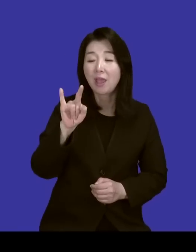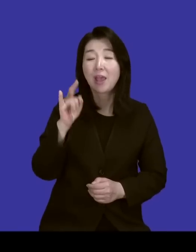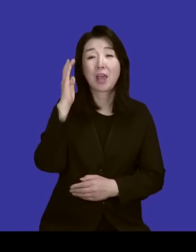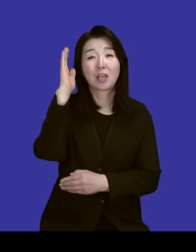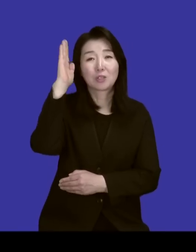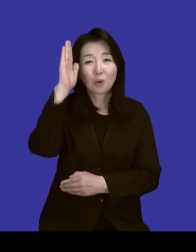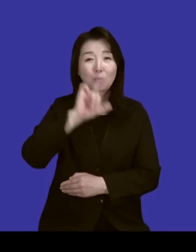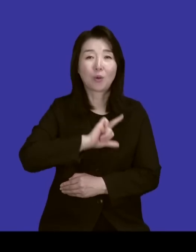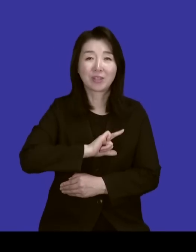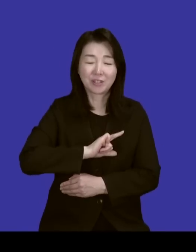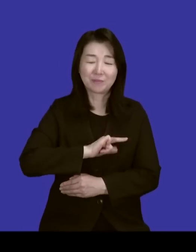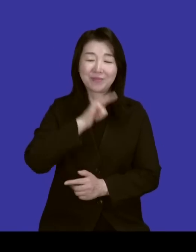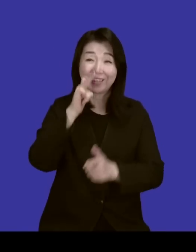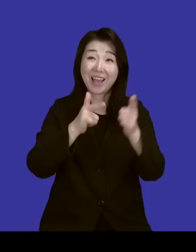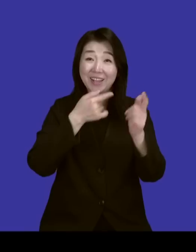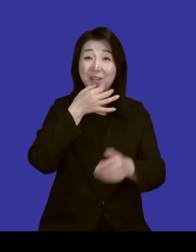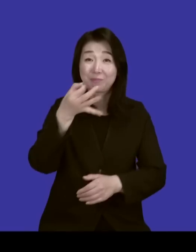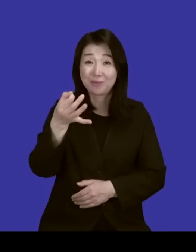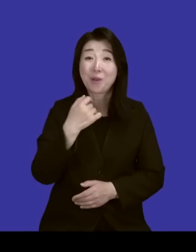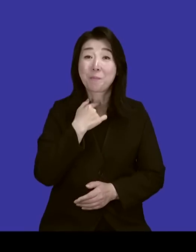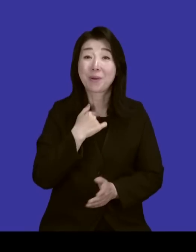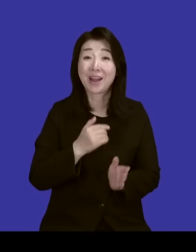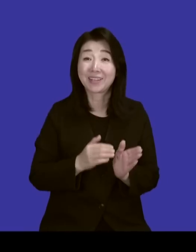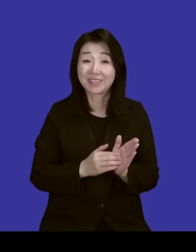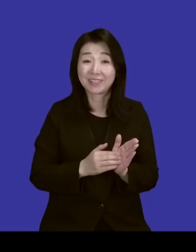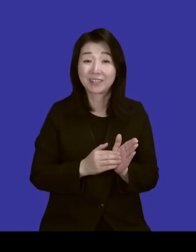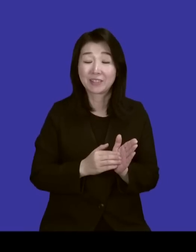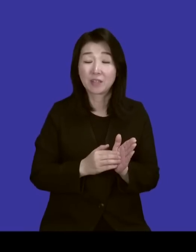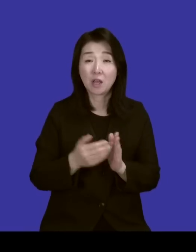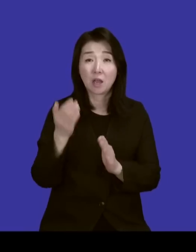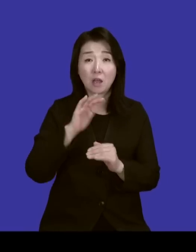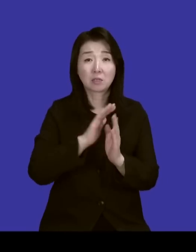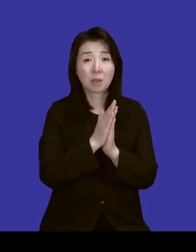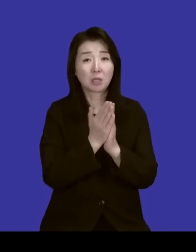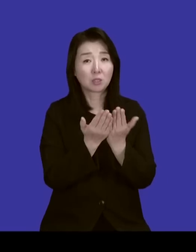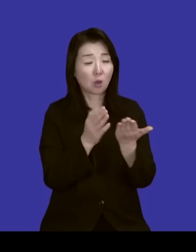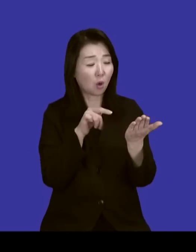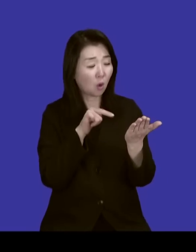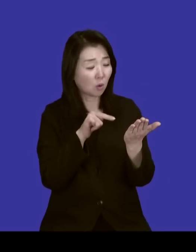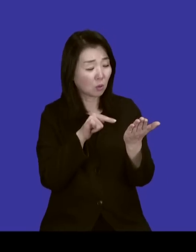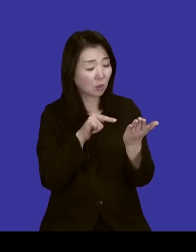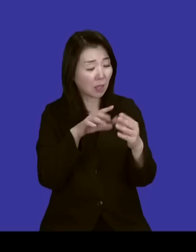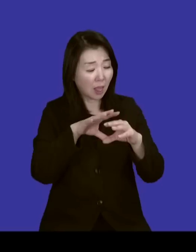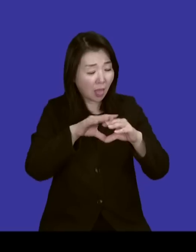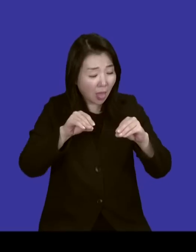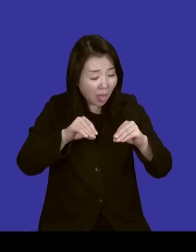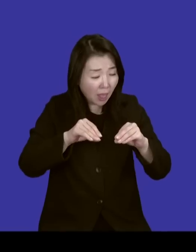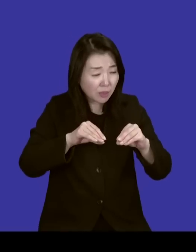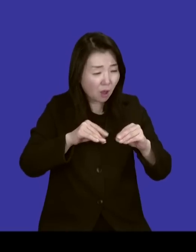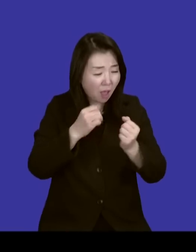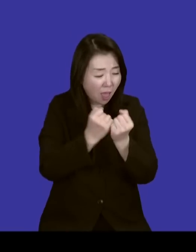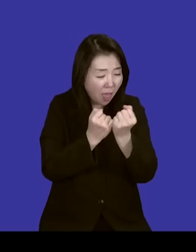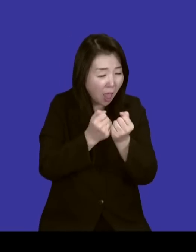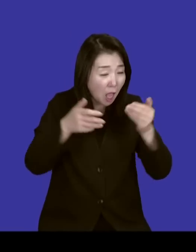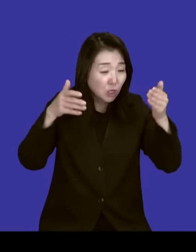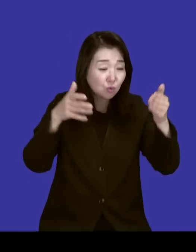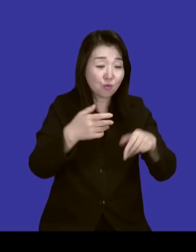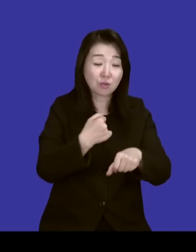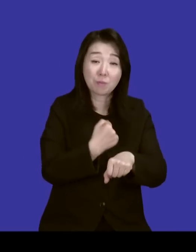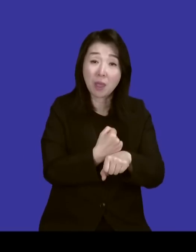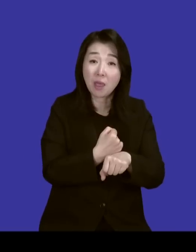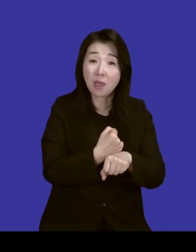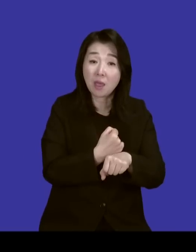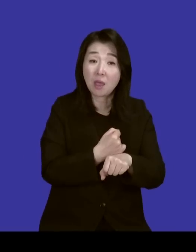많이 불려져 왔거든요. 예. 그런데 너무 성경을 그냥 해석에만 치우치다 보면 예.